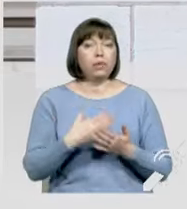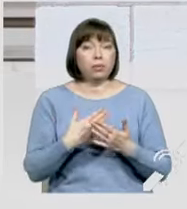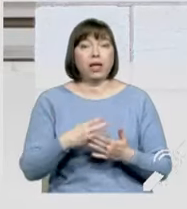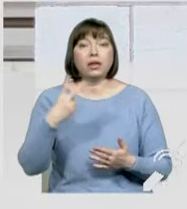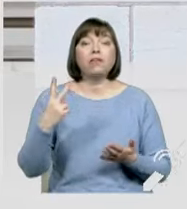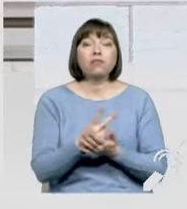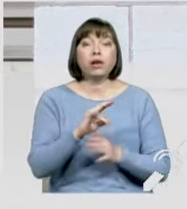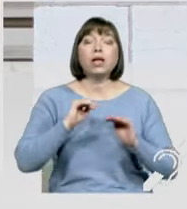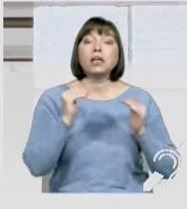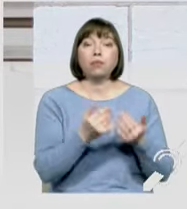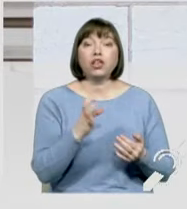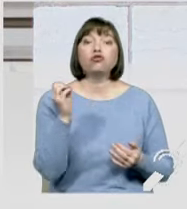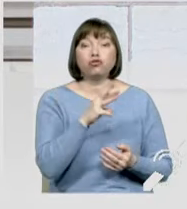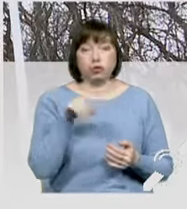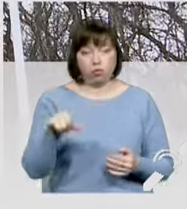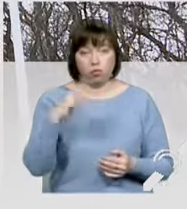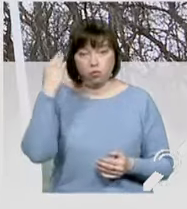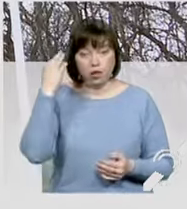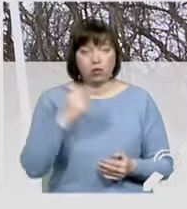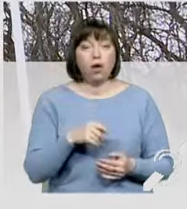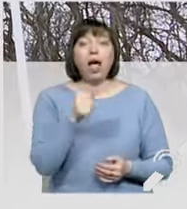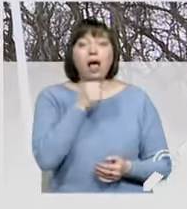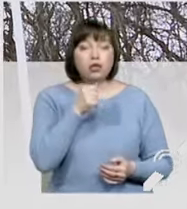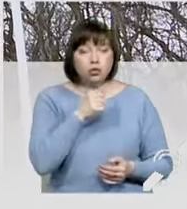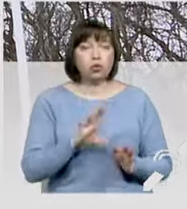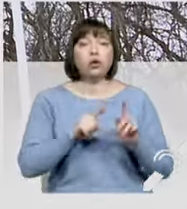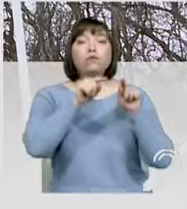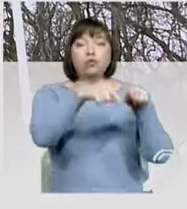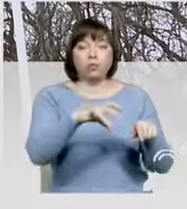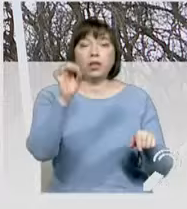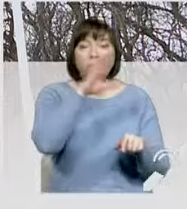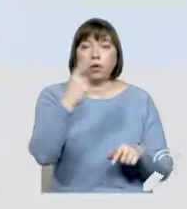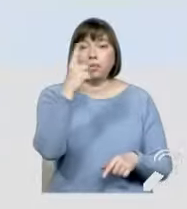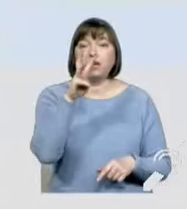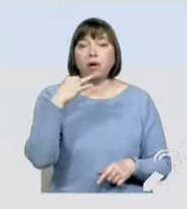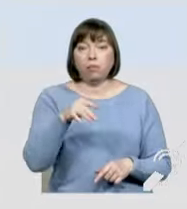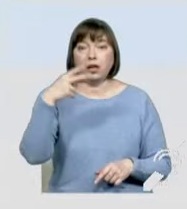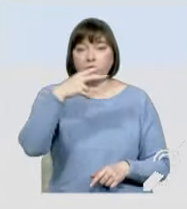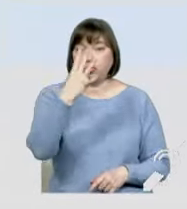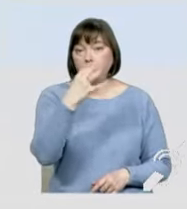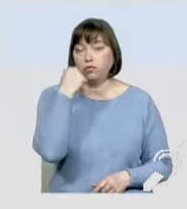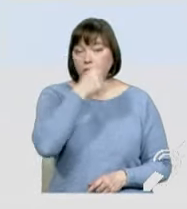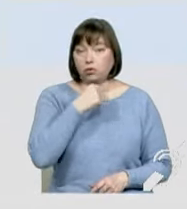ori mai puțin decât cea de la Chișinău. Estonia a devenit partea Uniunii Europene pe 1 mai 2004.